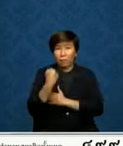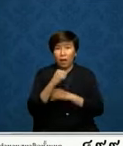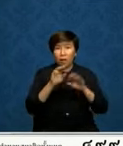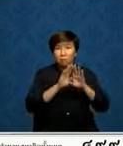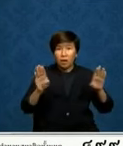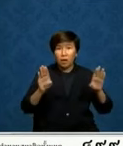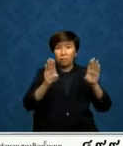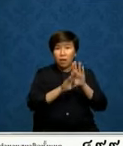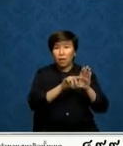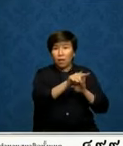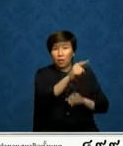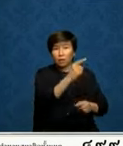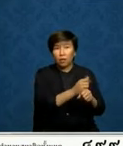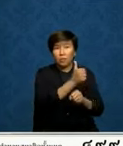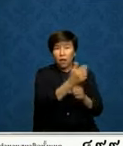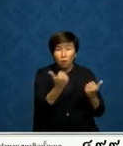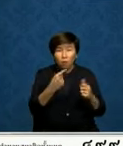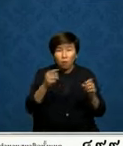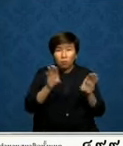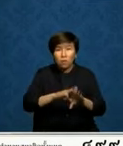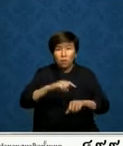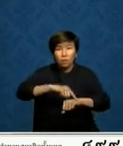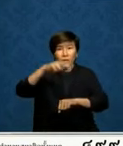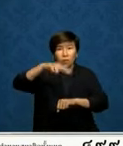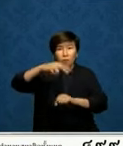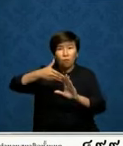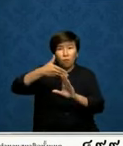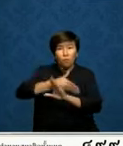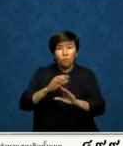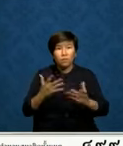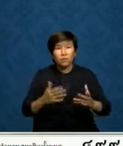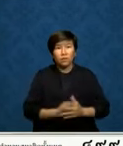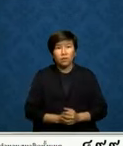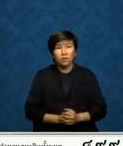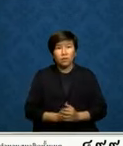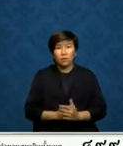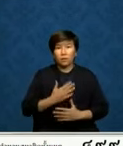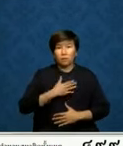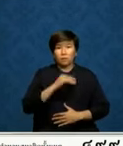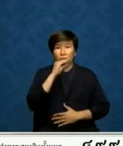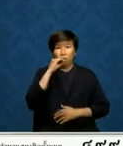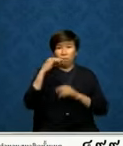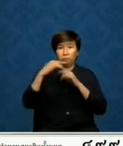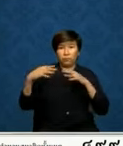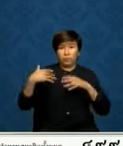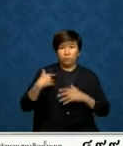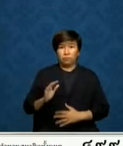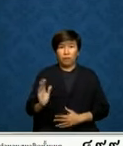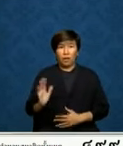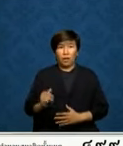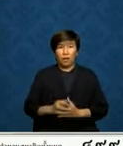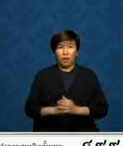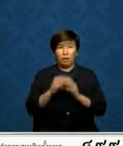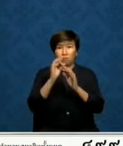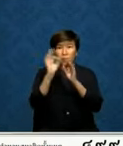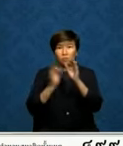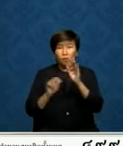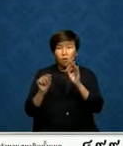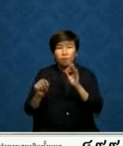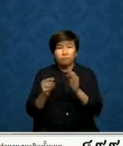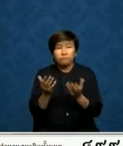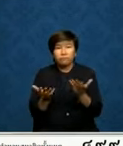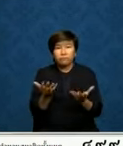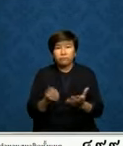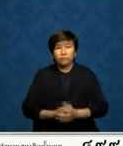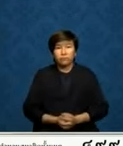างๆเนี่ยว่าวันนี้จะยังไม่มีการปิดประชุมก่อน 15:00 น.เท่านั้นเองครับไม่ได้ขัดแย้งอะไรกับท่านวิสุทธิ์เลยครับส่วนประโยคอื่นๆผมไม่ติดใจครับ